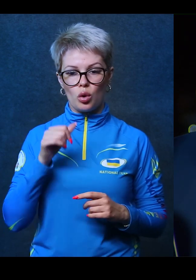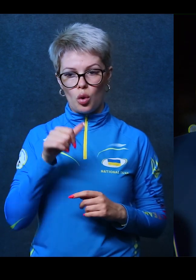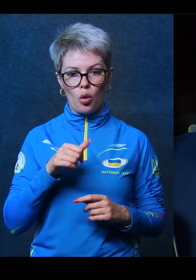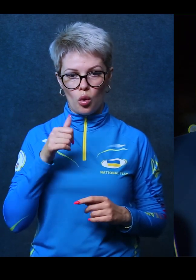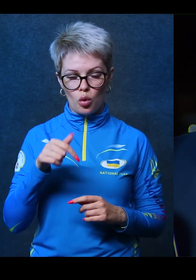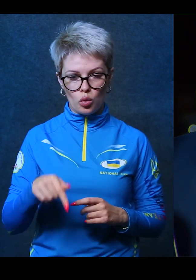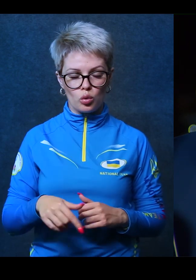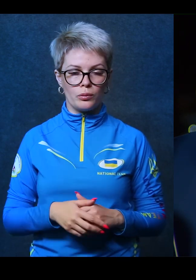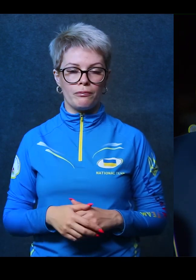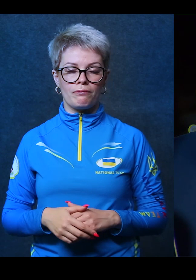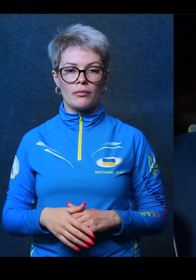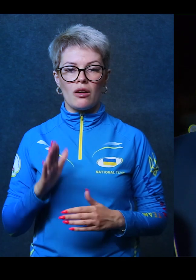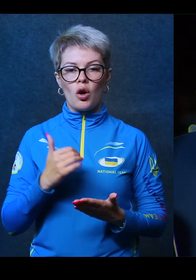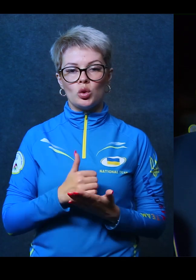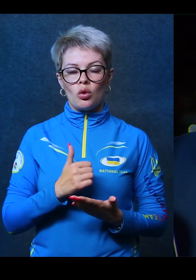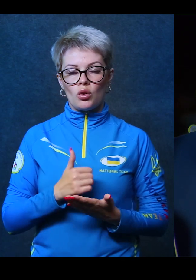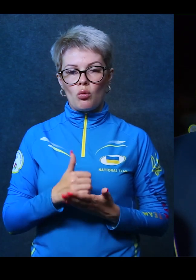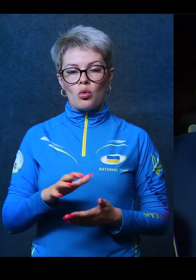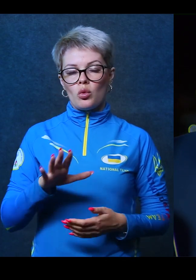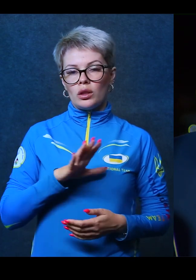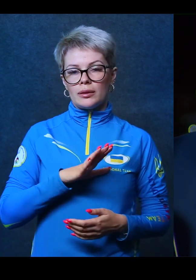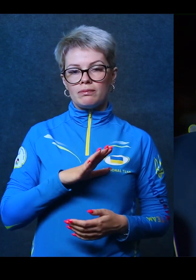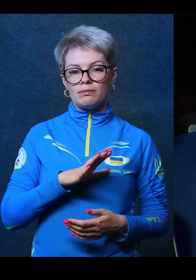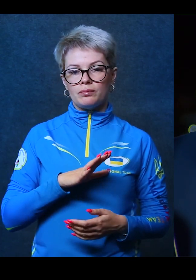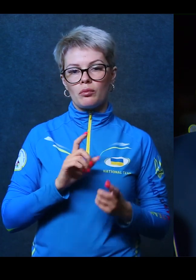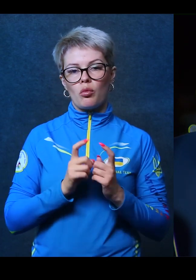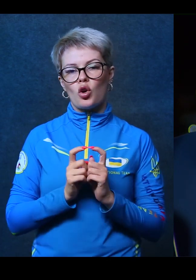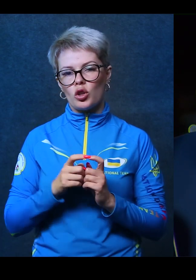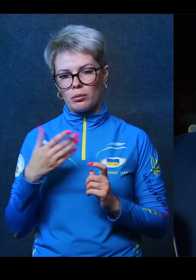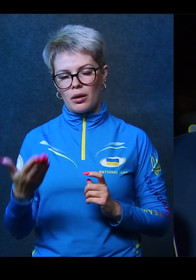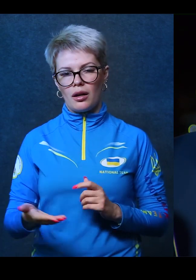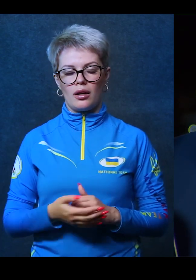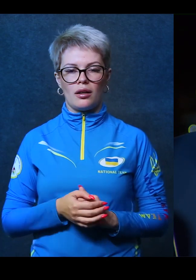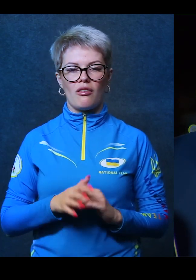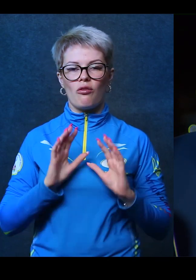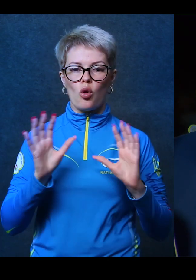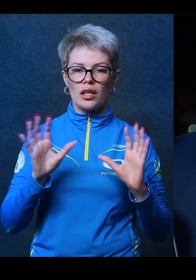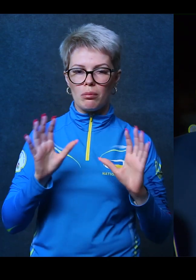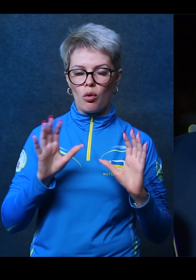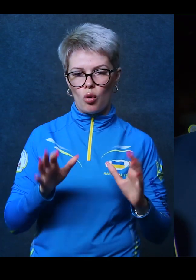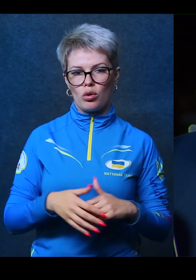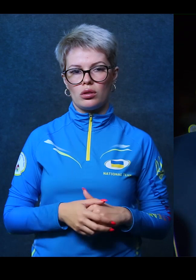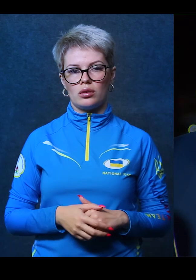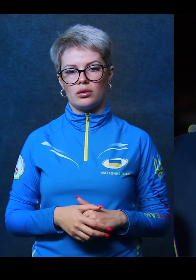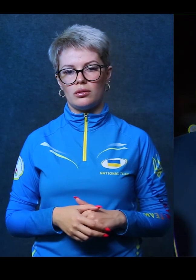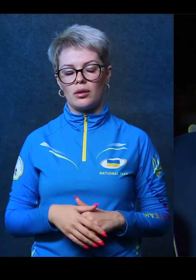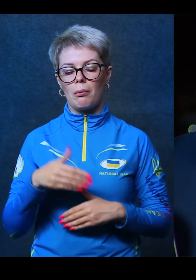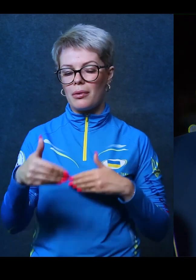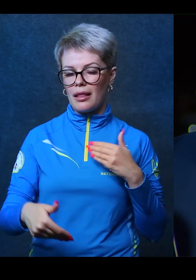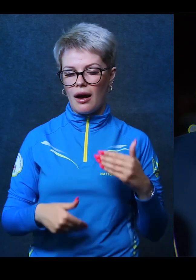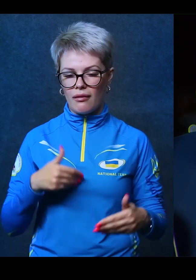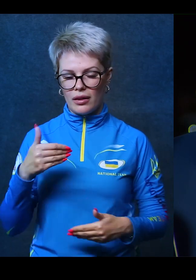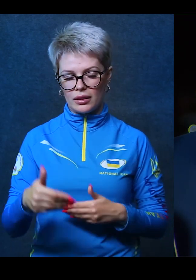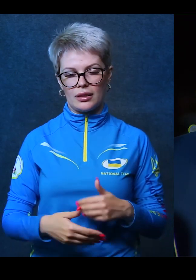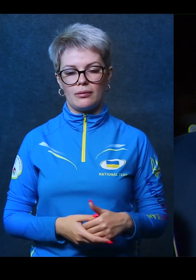року, в основному були там боротьба, волейбол,